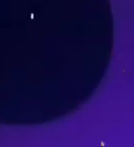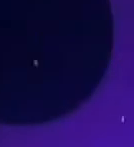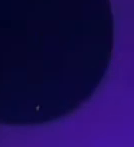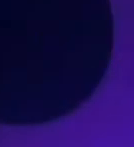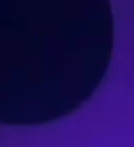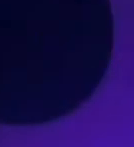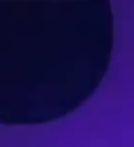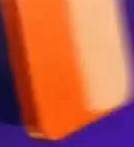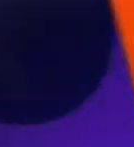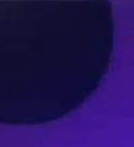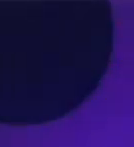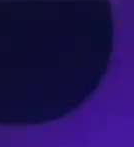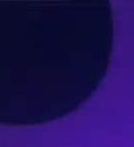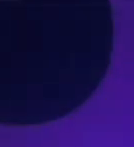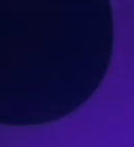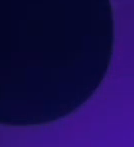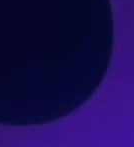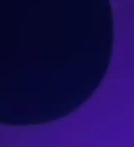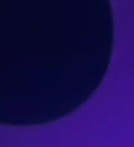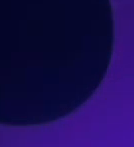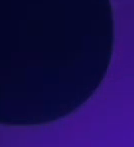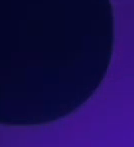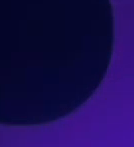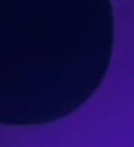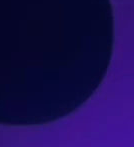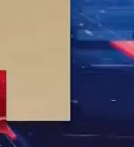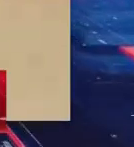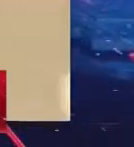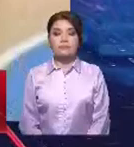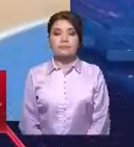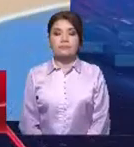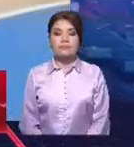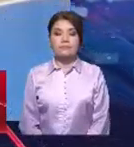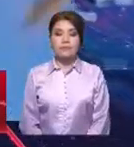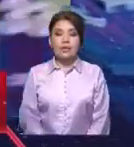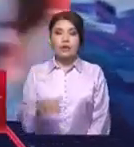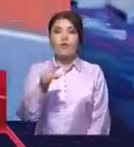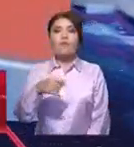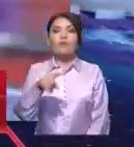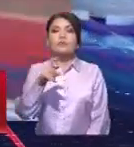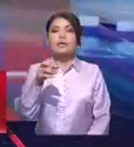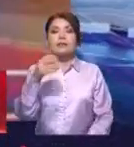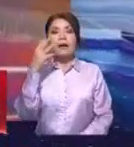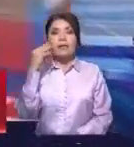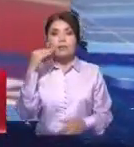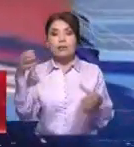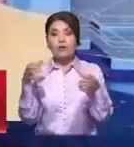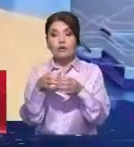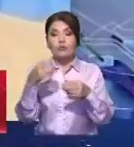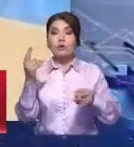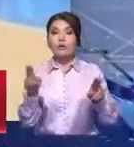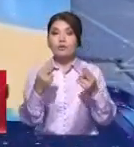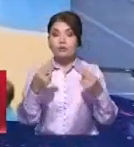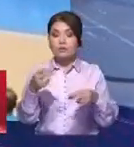болуы мүмкін. Винлайн төлеміне кепіл болады. Футзалдан алматылық клуб Қайрат Чемпиондар